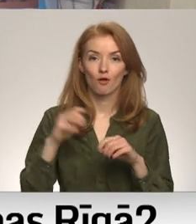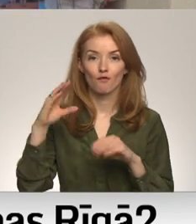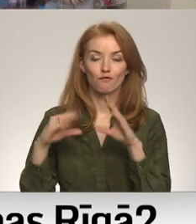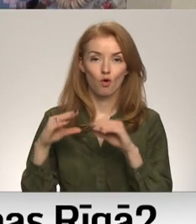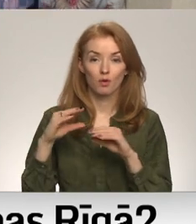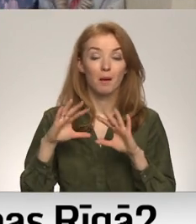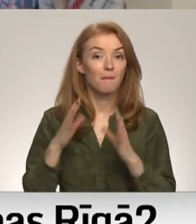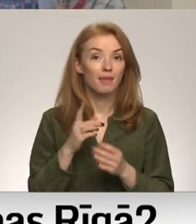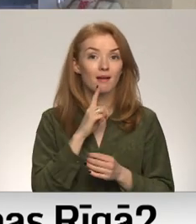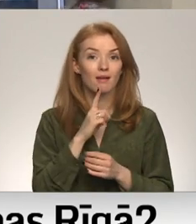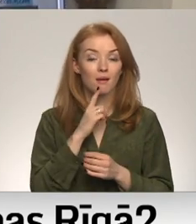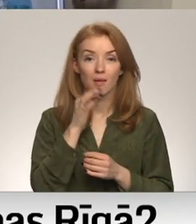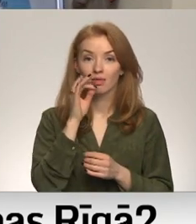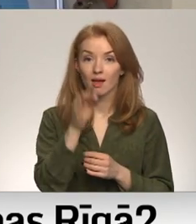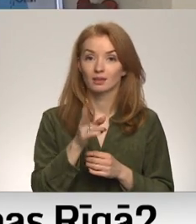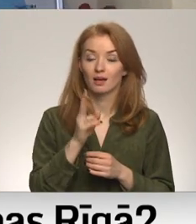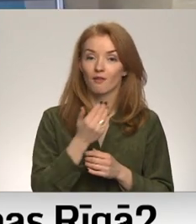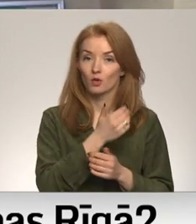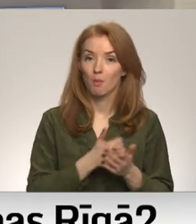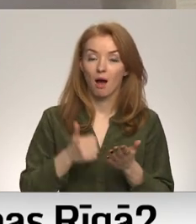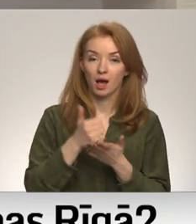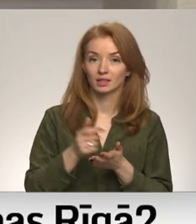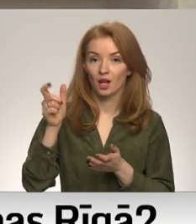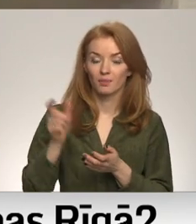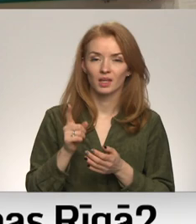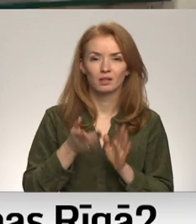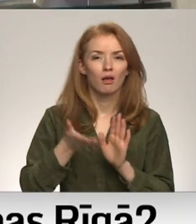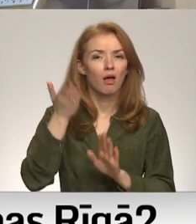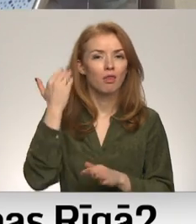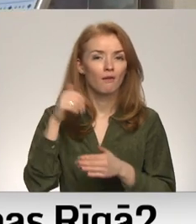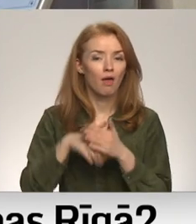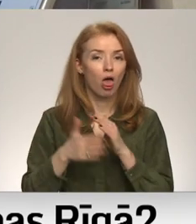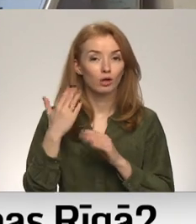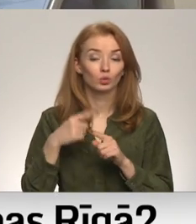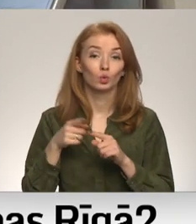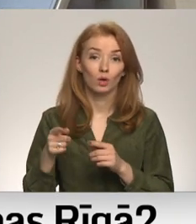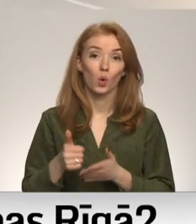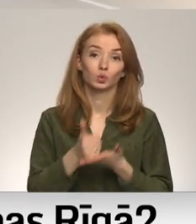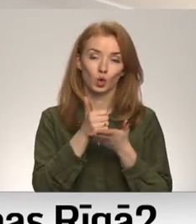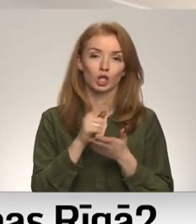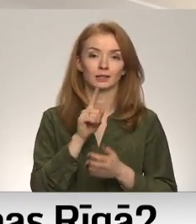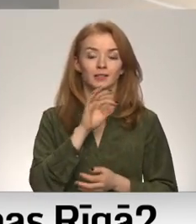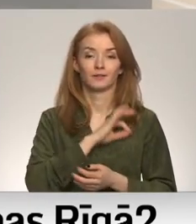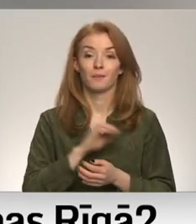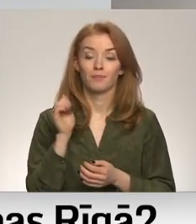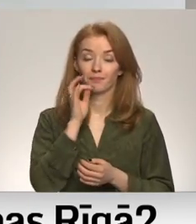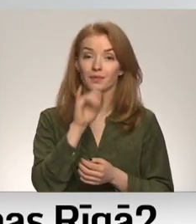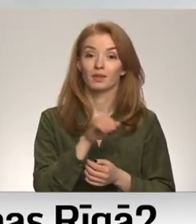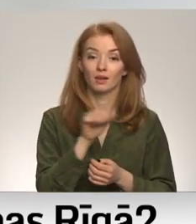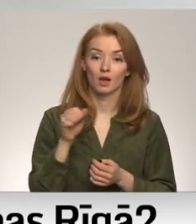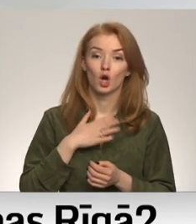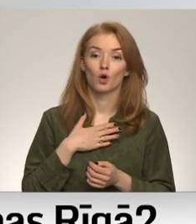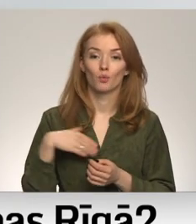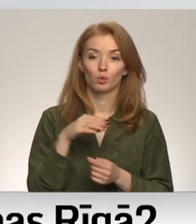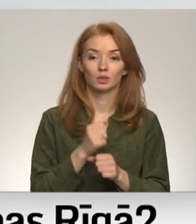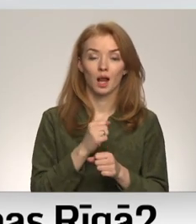finansējumus. Tikmēr Liepājā uzsver, ka viņu pārstāvniecībai ir sena vēsture un tās uzturēšana atmaksājas. Jā, mums pārstāvniecībā